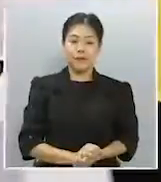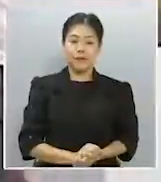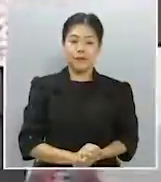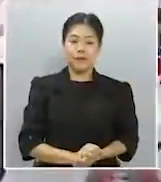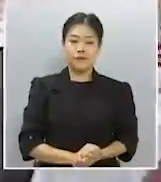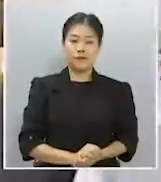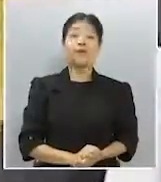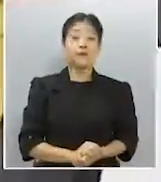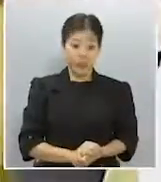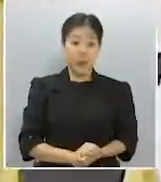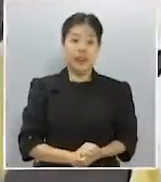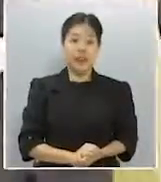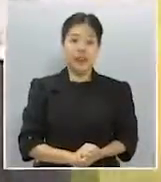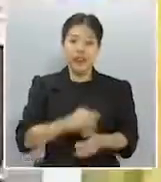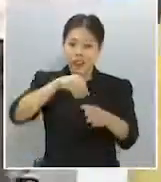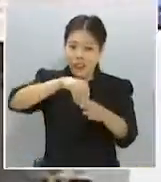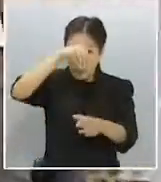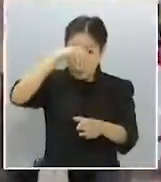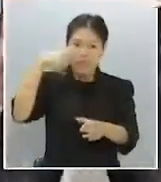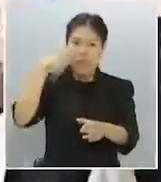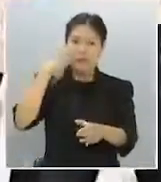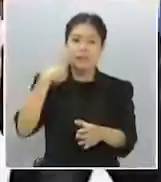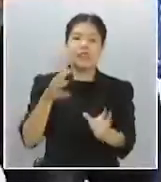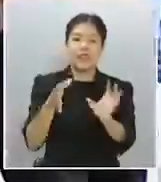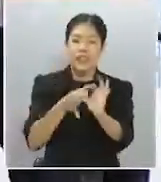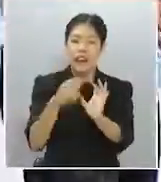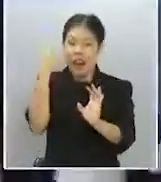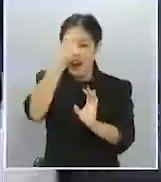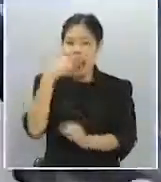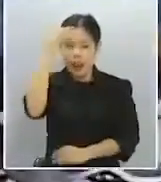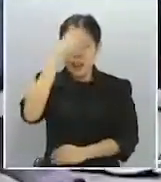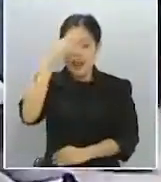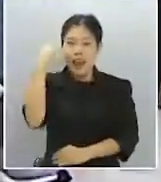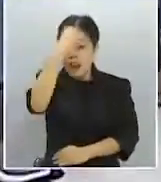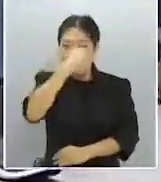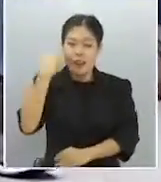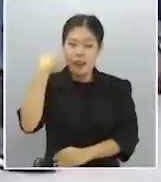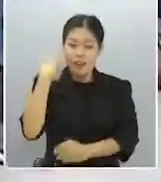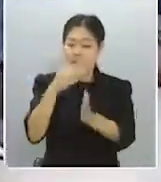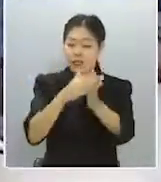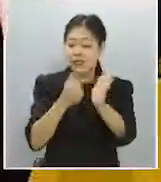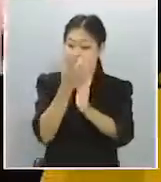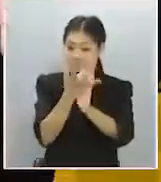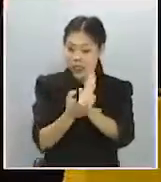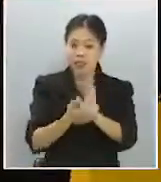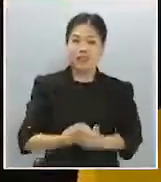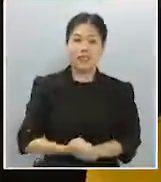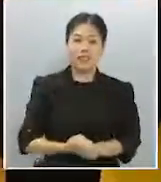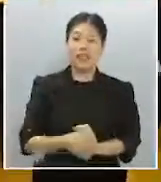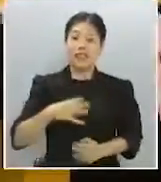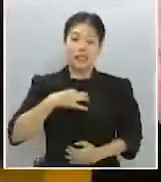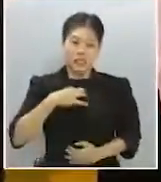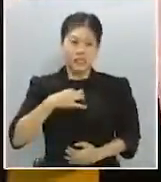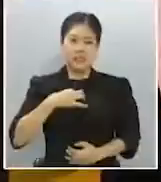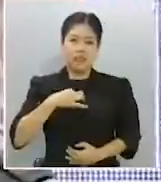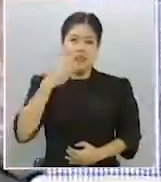เอาละครับมาถึงเวลาจับติ้วจับฉลากครับว่าดารานักแสดงของช่อง3เราจะอยู่สีไหนนะครับเสื้อปีนี้สวยเท่เ